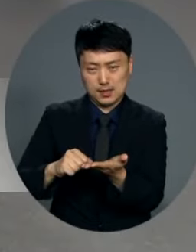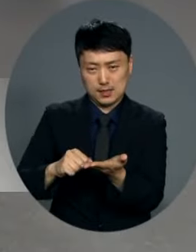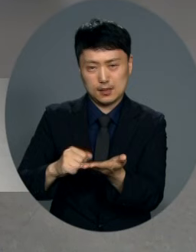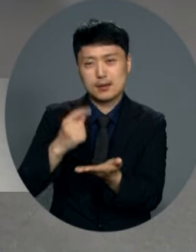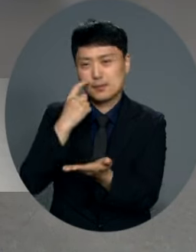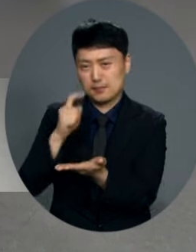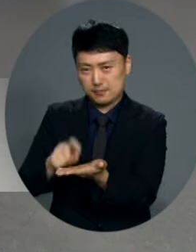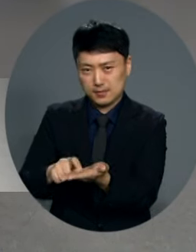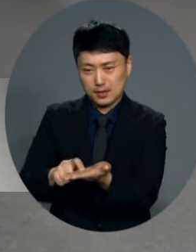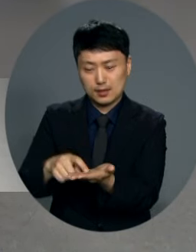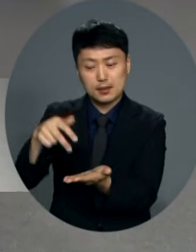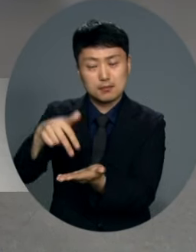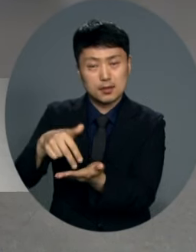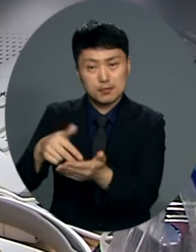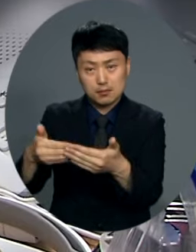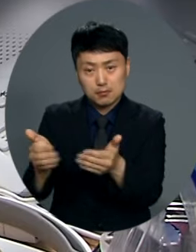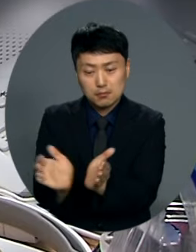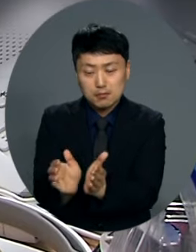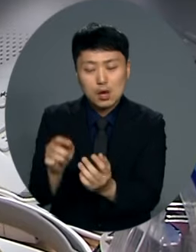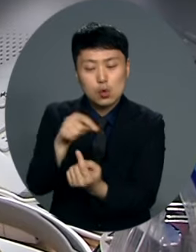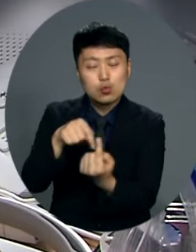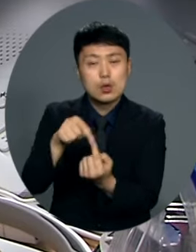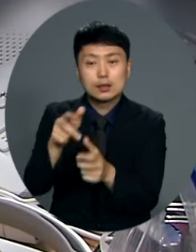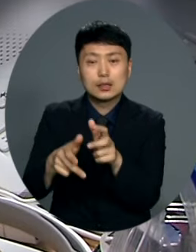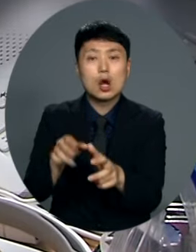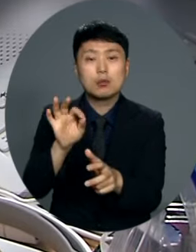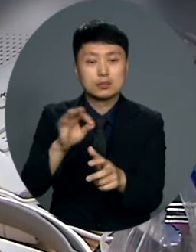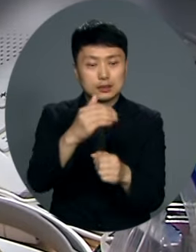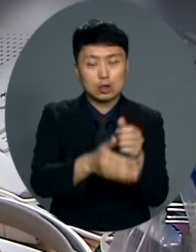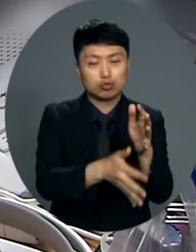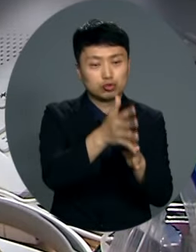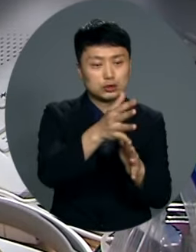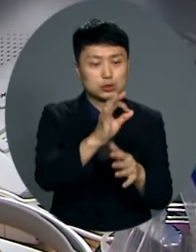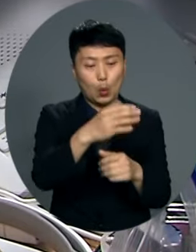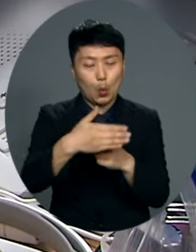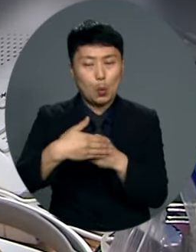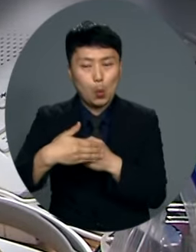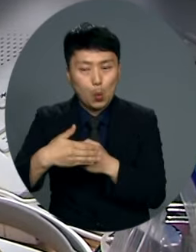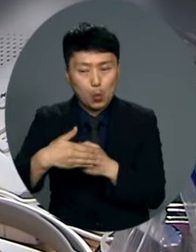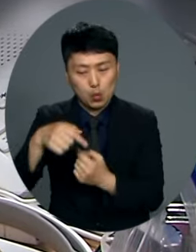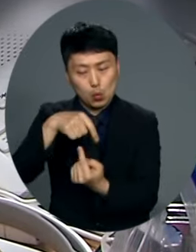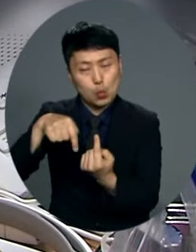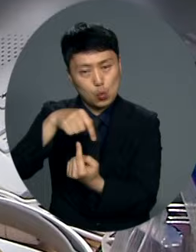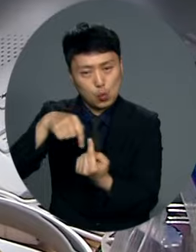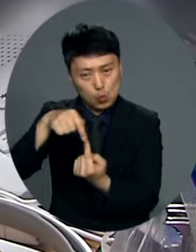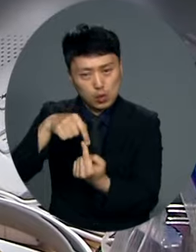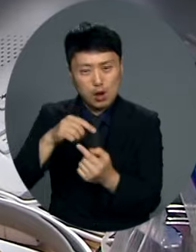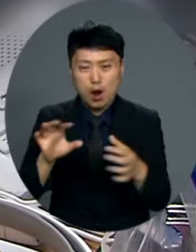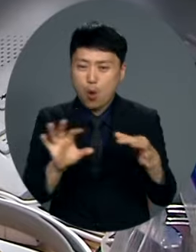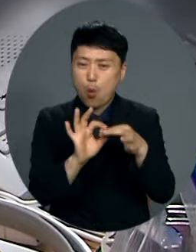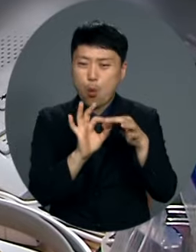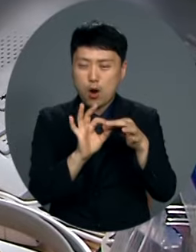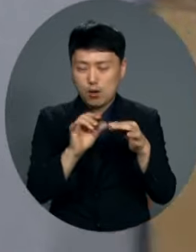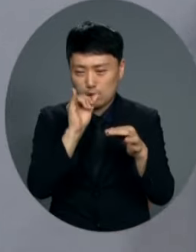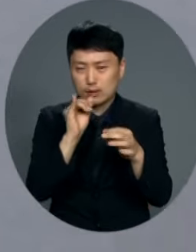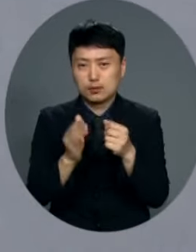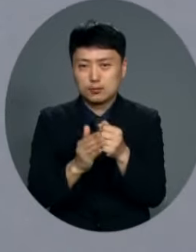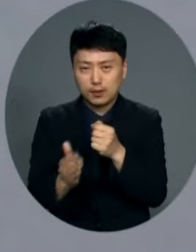봤습니다. 재단이 운영비와 사업비 대부분을 대구시 보조금에 의존하는 공직 유관단체이기